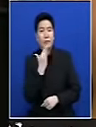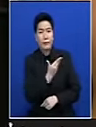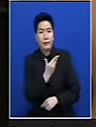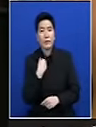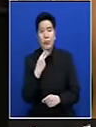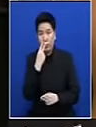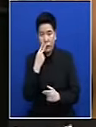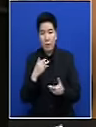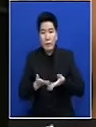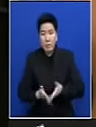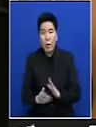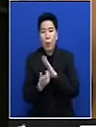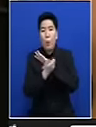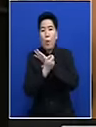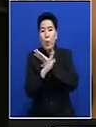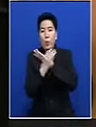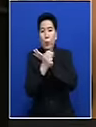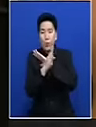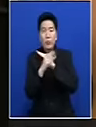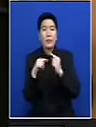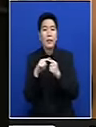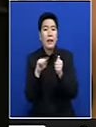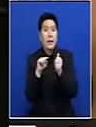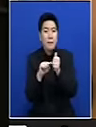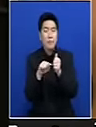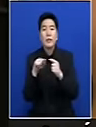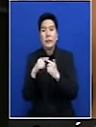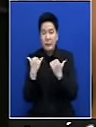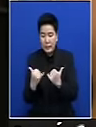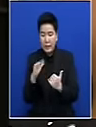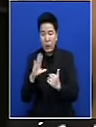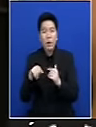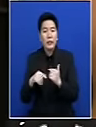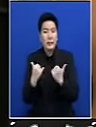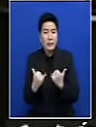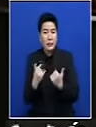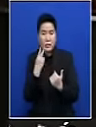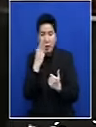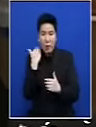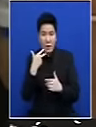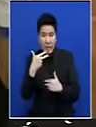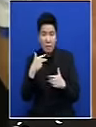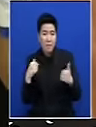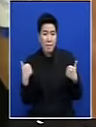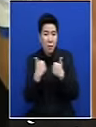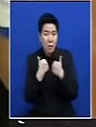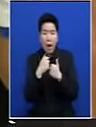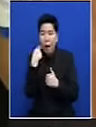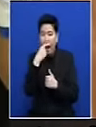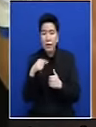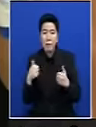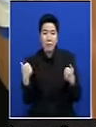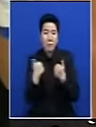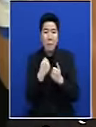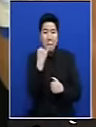เกิดในจังหวัดอุบลราชธานีครับอำเภอเหล่าเสือโก้ตำบลเหล่าเสือโก้3ครั้งหลังสุดที่ชกมาสำหรับต่อโ